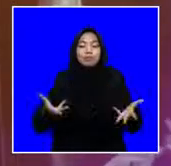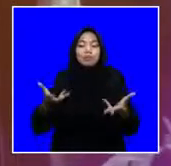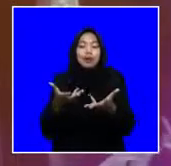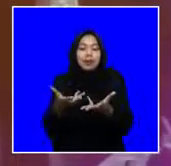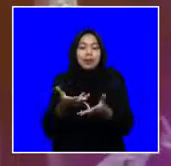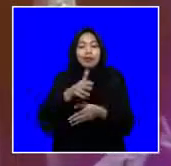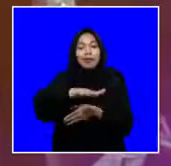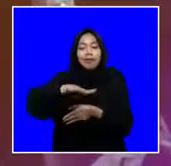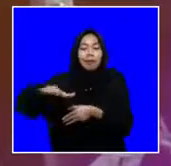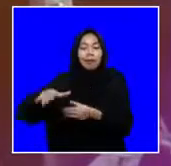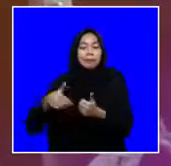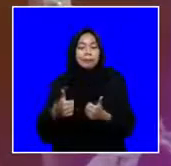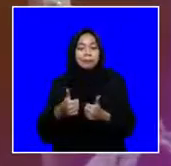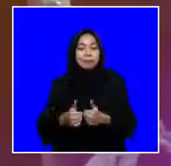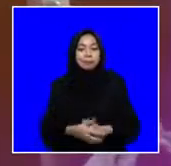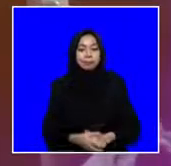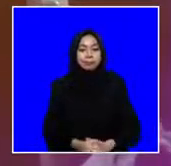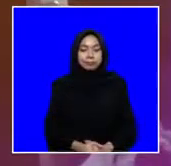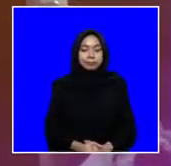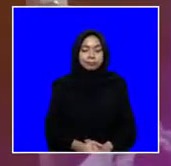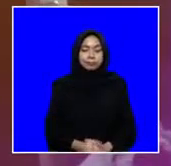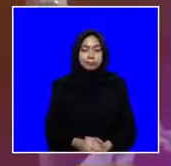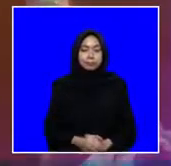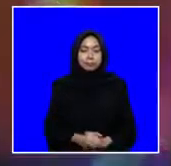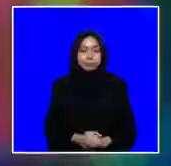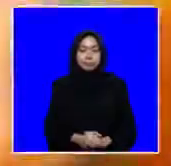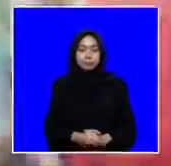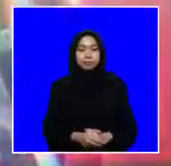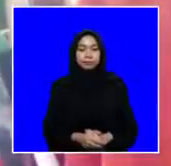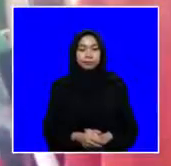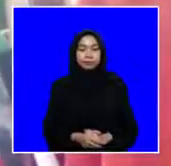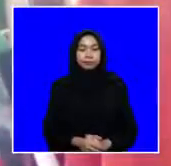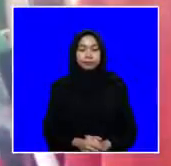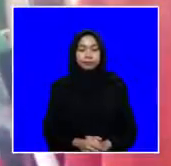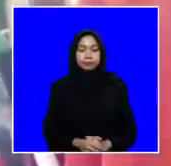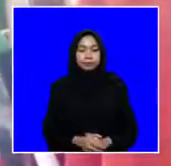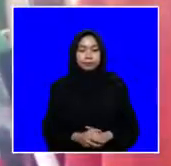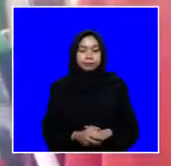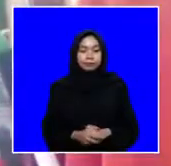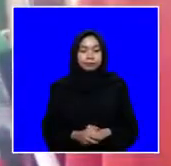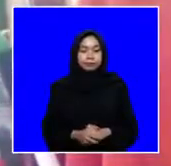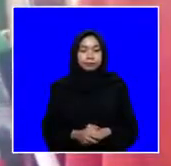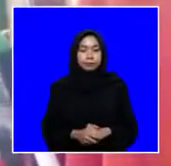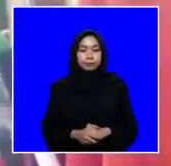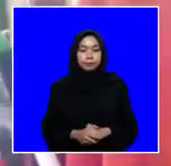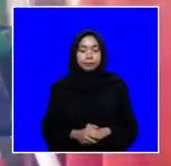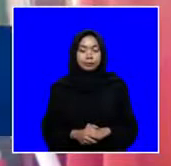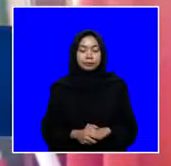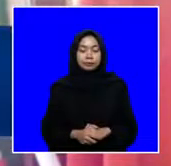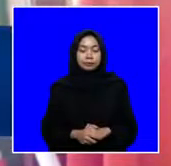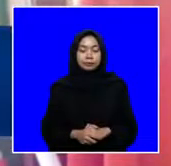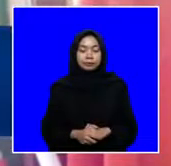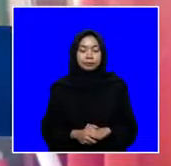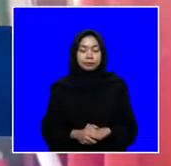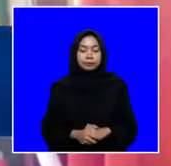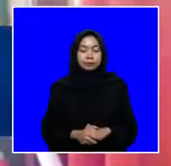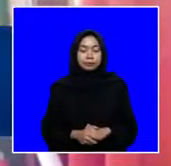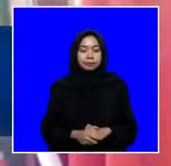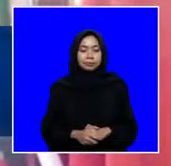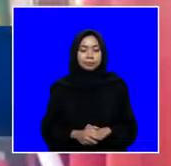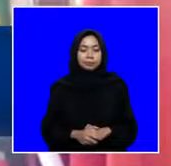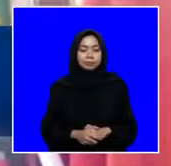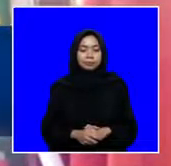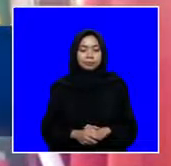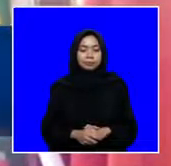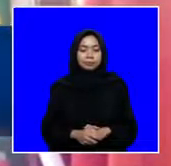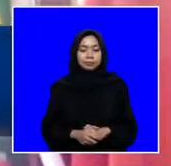kepada peserta didik dan bagi negara kita yang mewakili Bapak Ibu Dewan Guru dari SJIP Imam Kamil